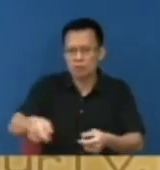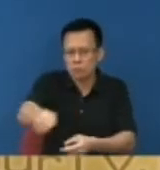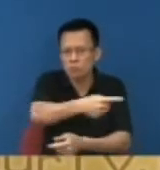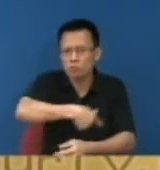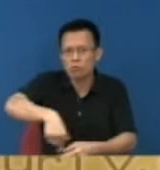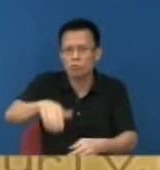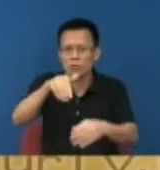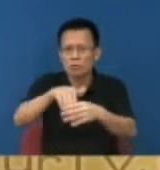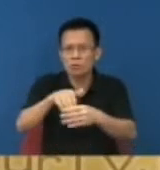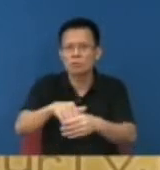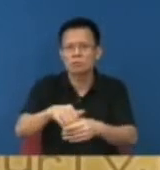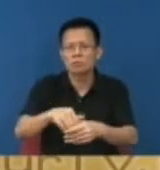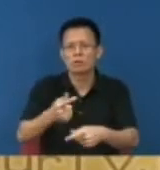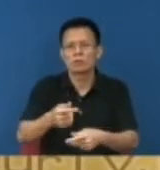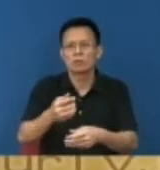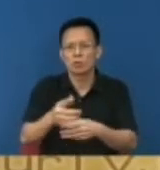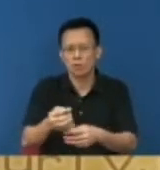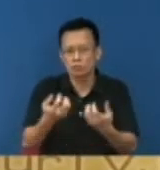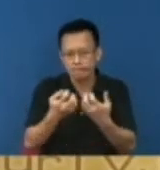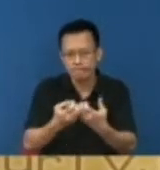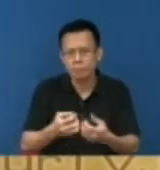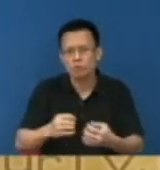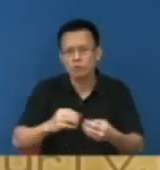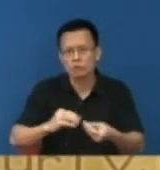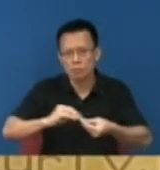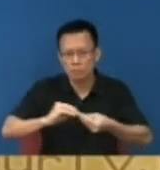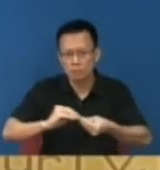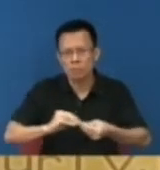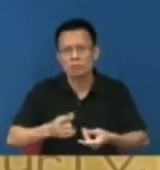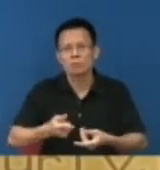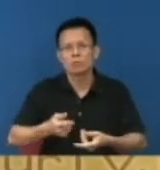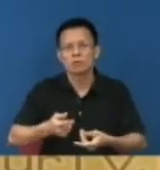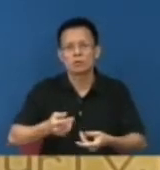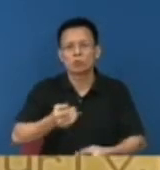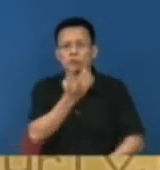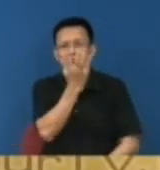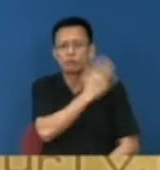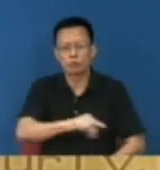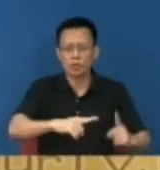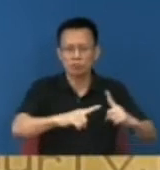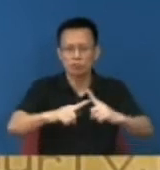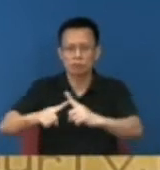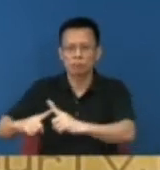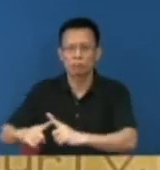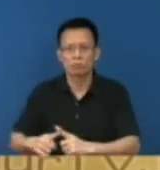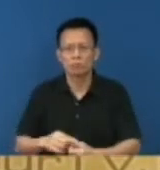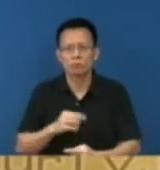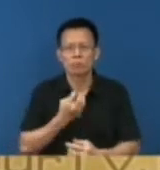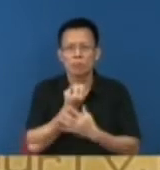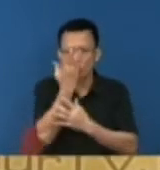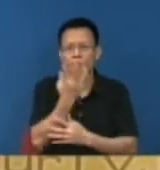生嘅，咁佢數夠票啊嘛，數夠票嘅時候，老實講又何需民意嘅支持咧？所以換言之就係話，任